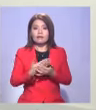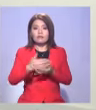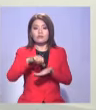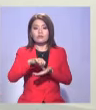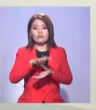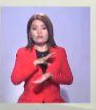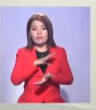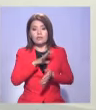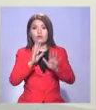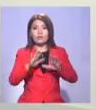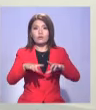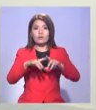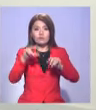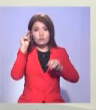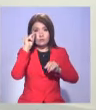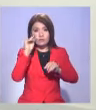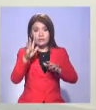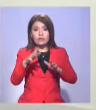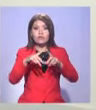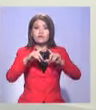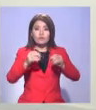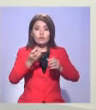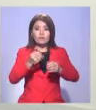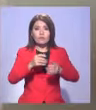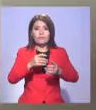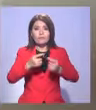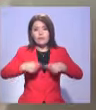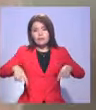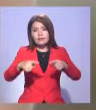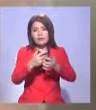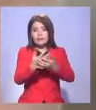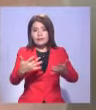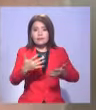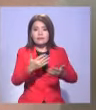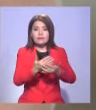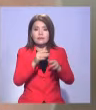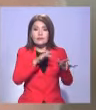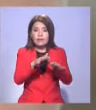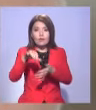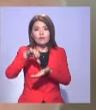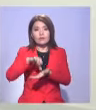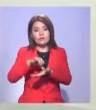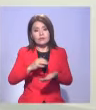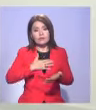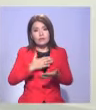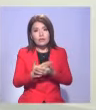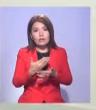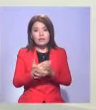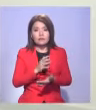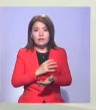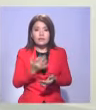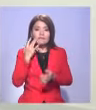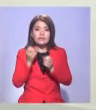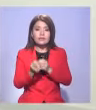ол сыныпта ғана емес, мектепте де қоғамдық жұмыстарға жақсы араласты. Ол қыз жиі бізге тәрбие бөліміне